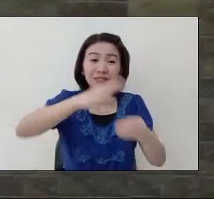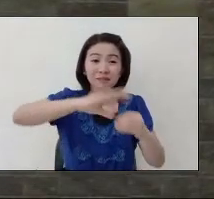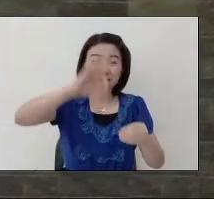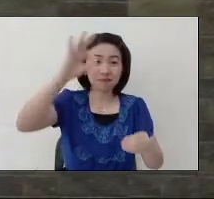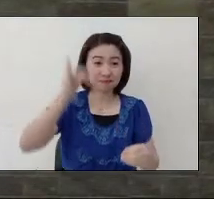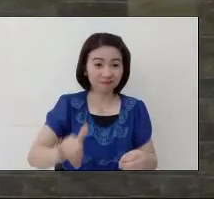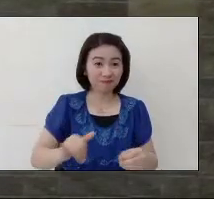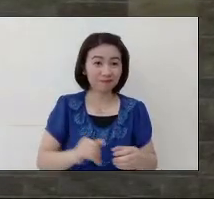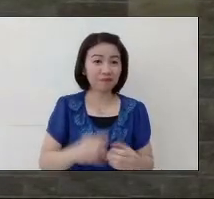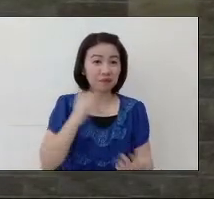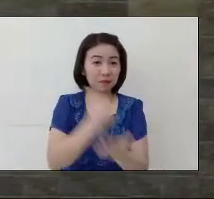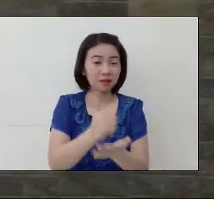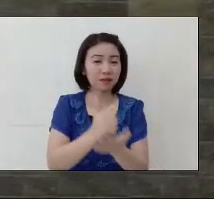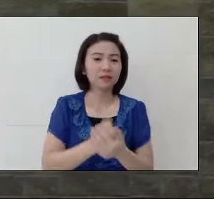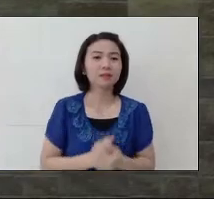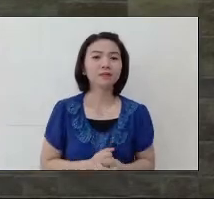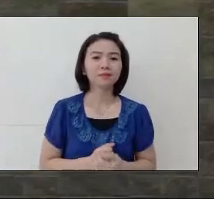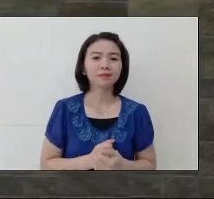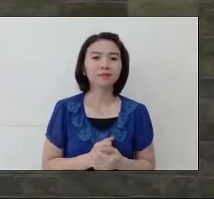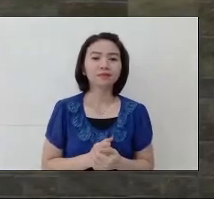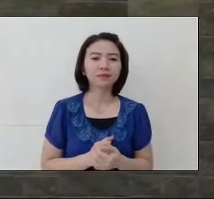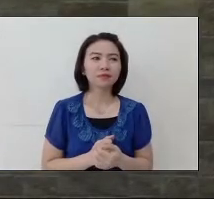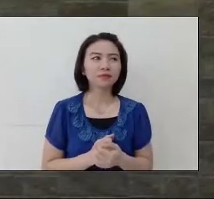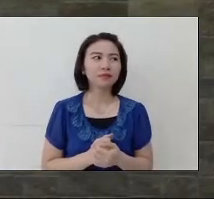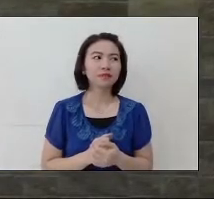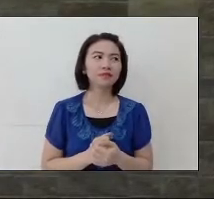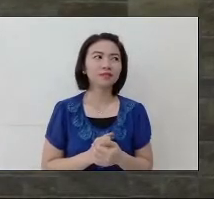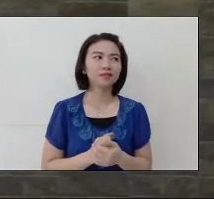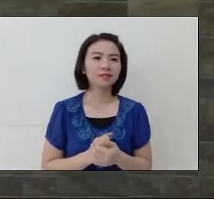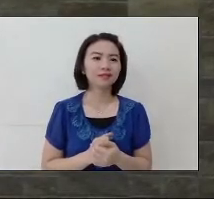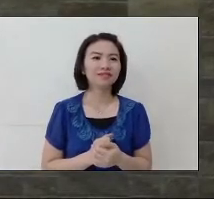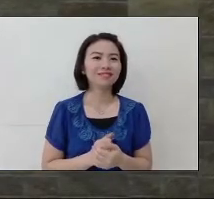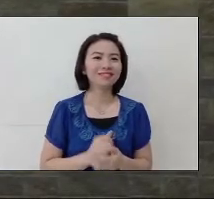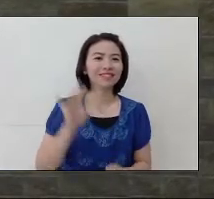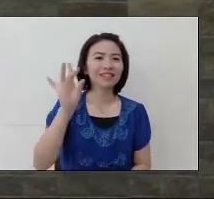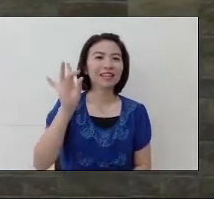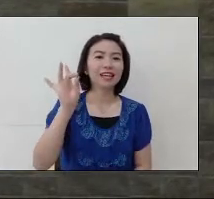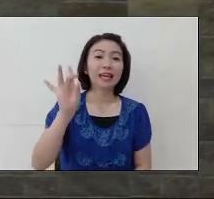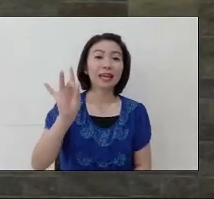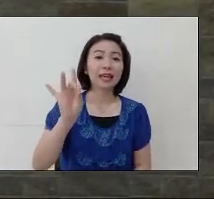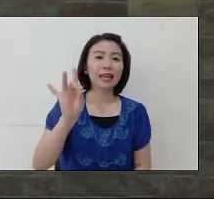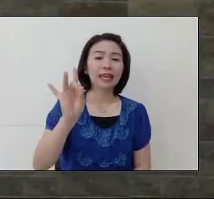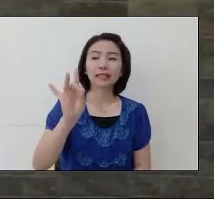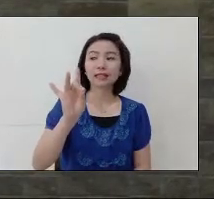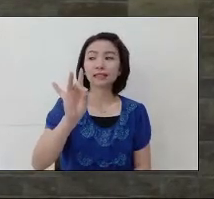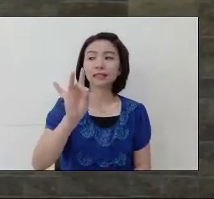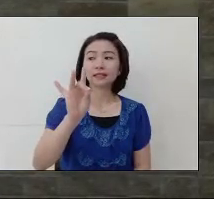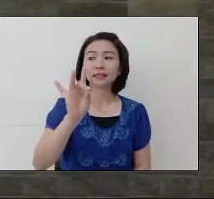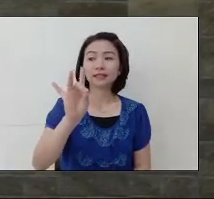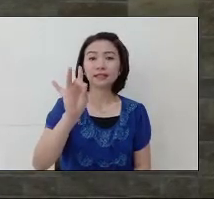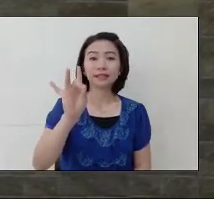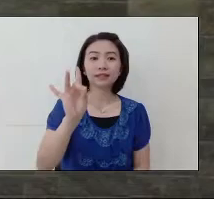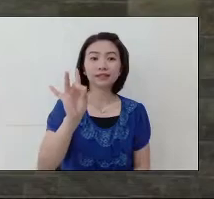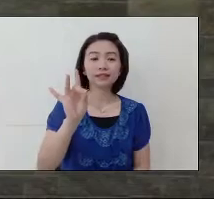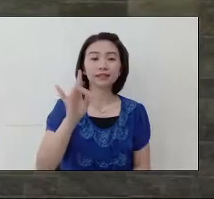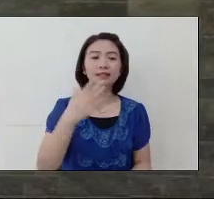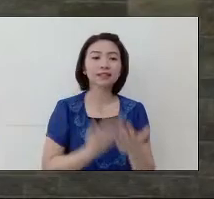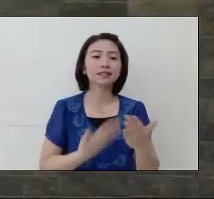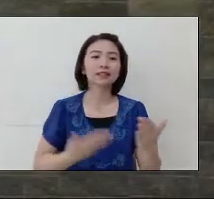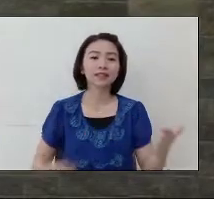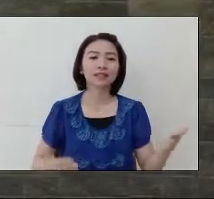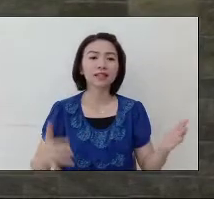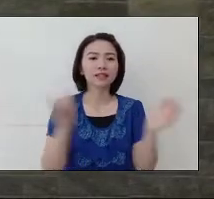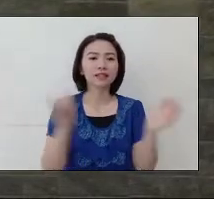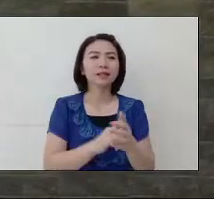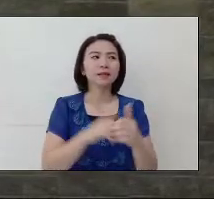Now, here is the Apostle Paul. The Apostle Paul cites eight things here. Eight things. Paano bang eight? Ito lima, ito tatlo. Yeah, okay. Ganyan ho ang